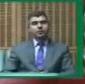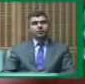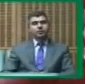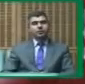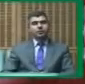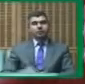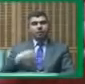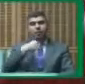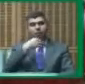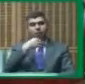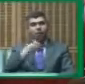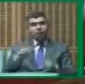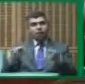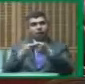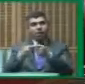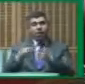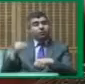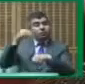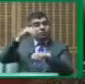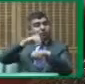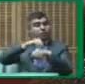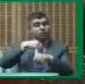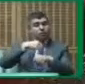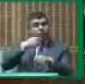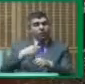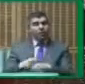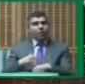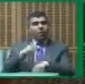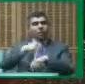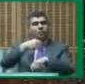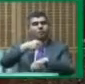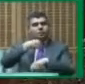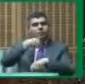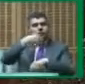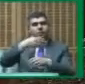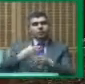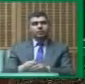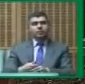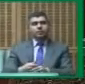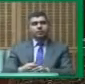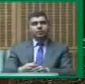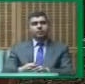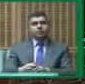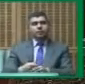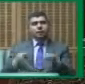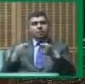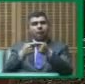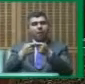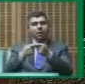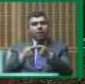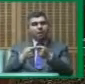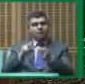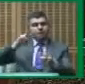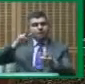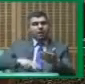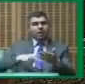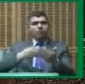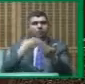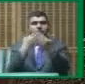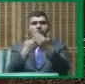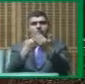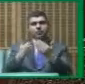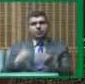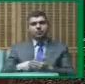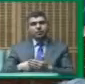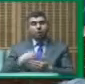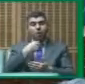بغيت فقط إضافة بسيطة الوقت، يعني باش نكونوا صرحاء فيما بيننا.